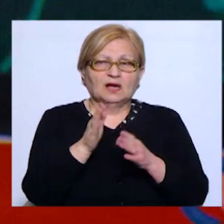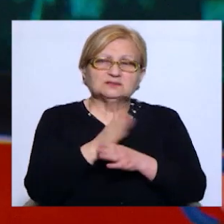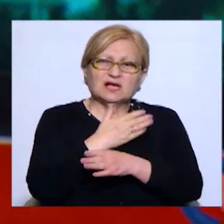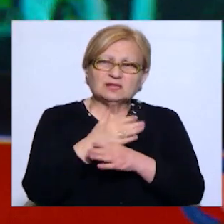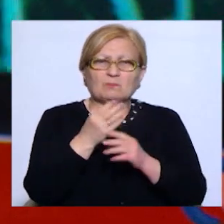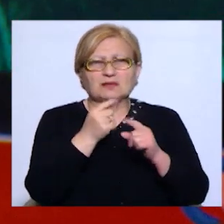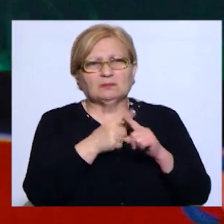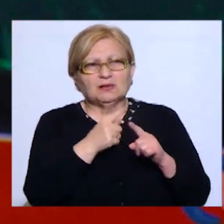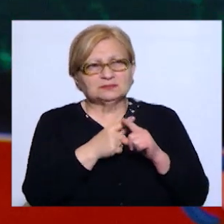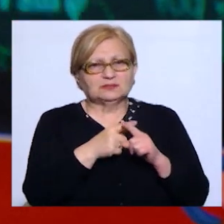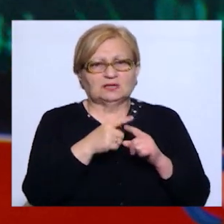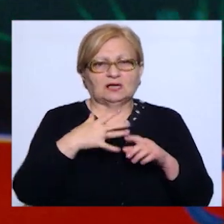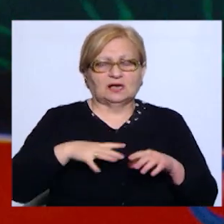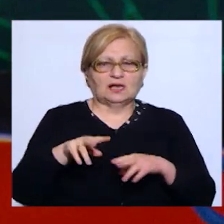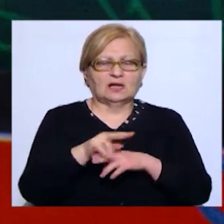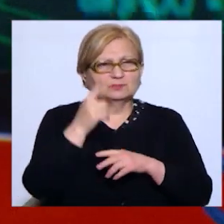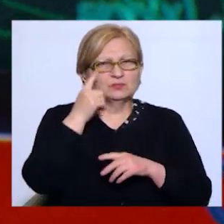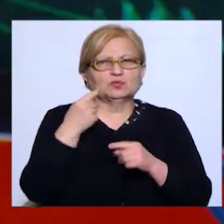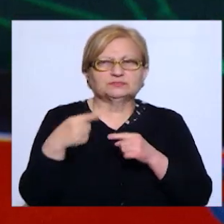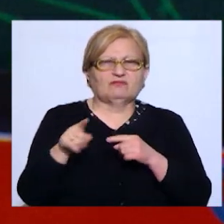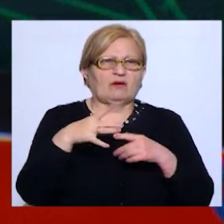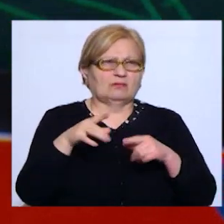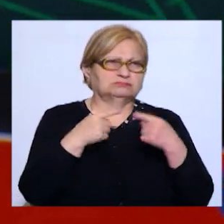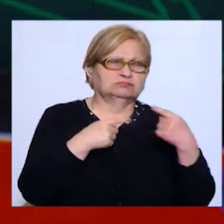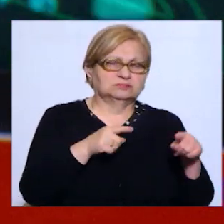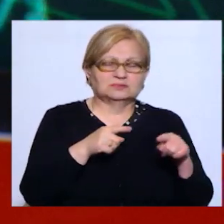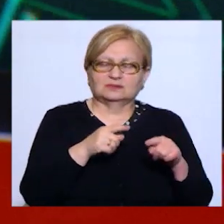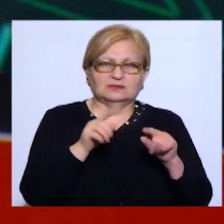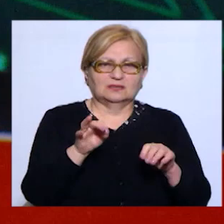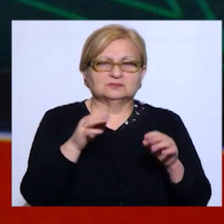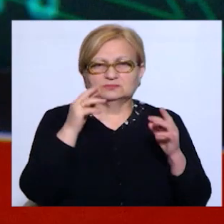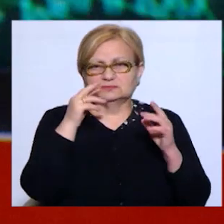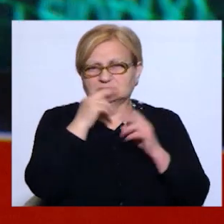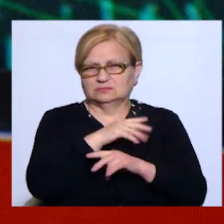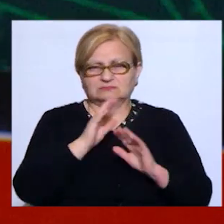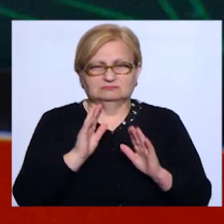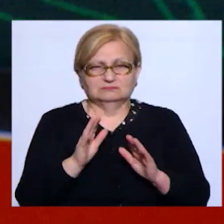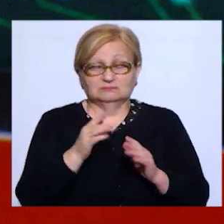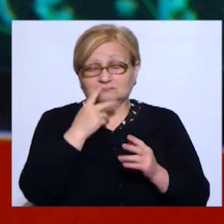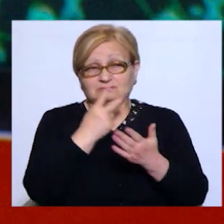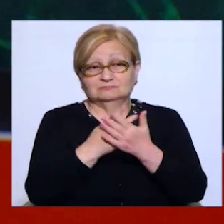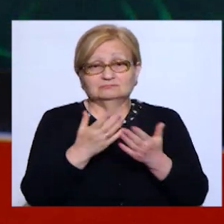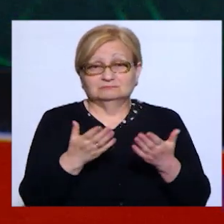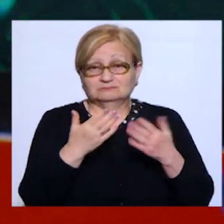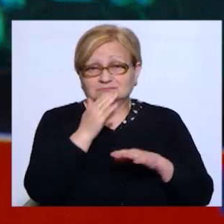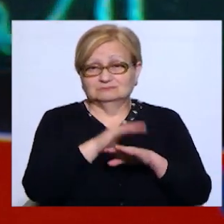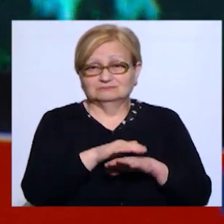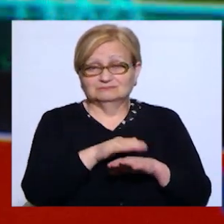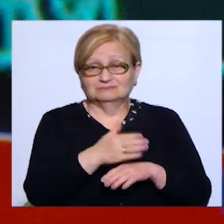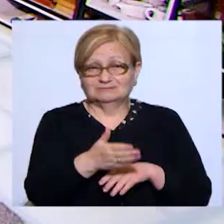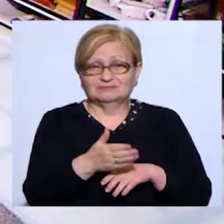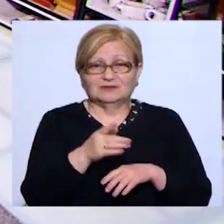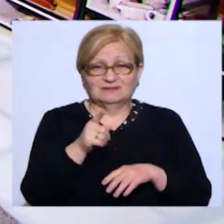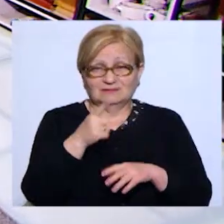და მათემატიკასთან ვერ არის ახლოს, ეს ძალიან ცდარია. და აი გვაქვს ნათელი მაგალითი ვეკუას